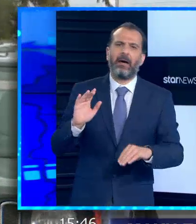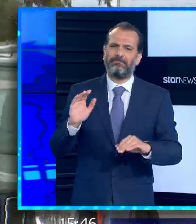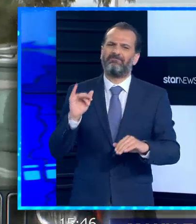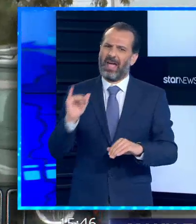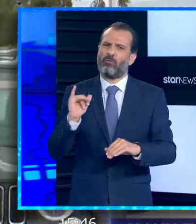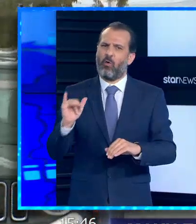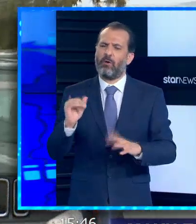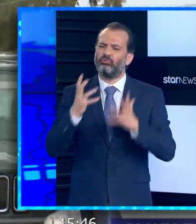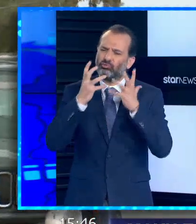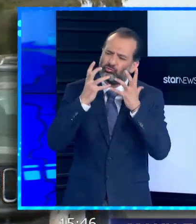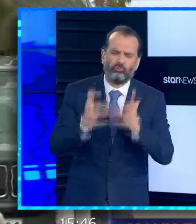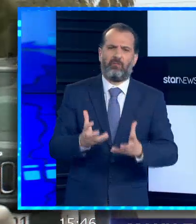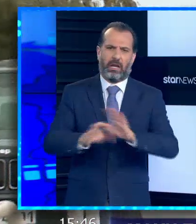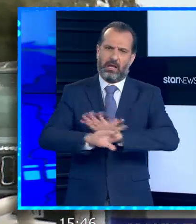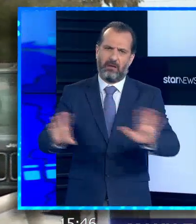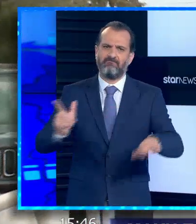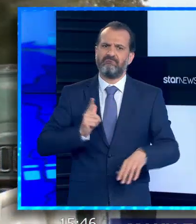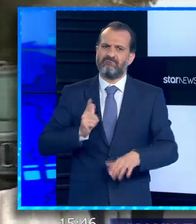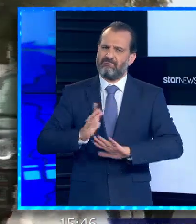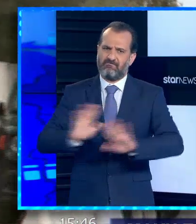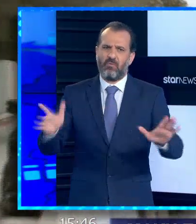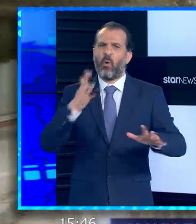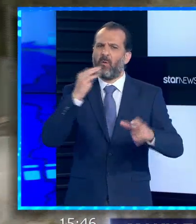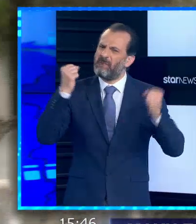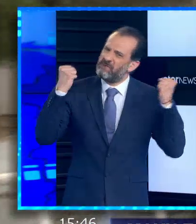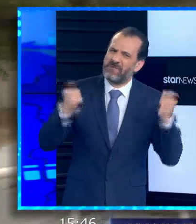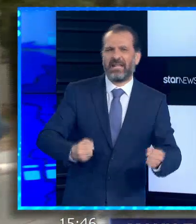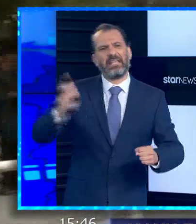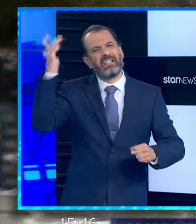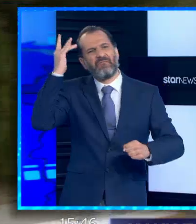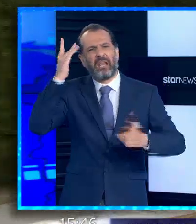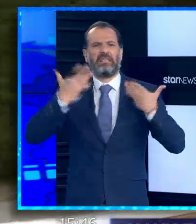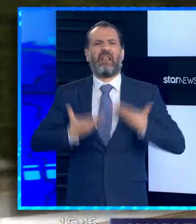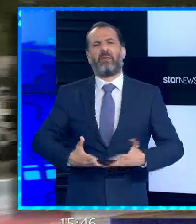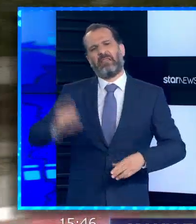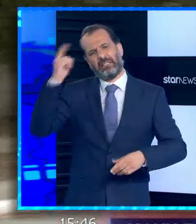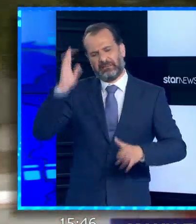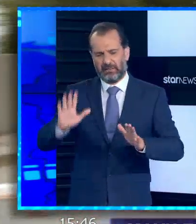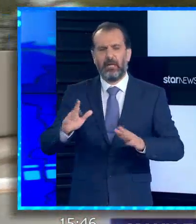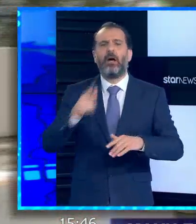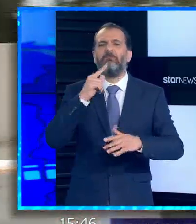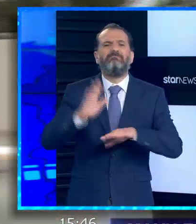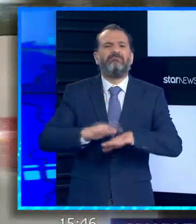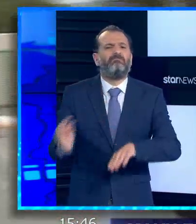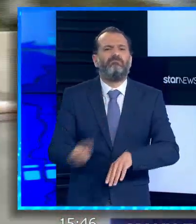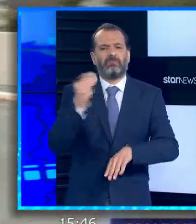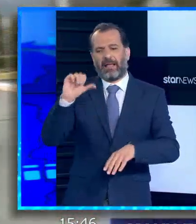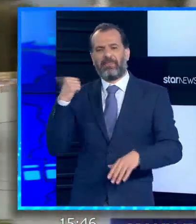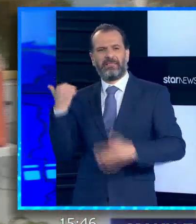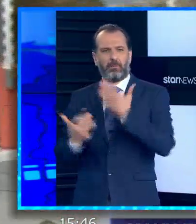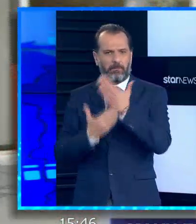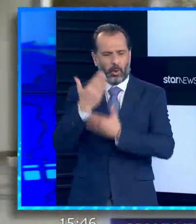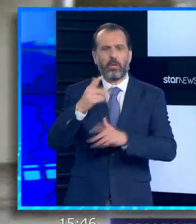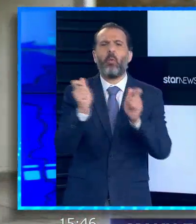κατάστασή του εξαιρετικά κρίσιμη, αφού φέρει βαριές κρανιοεγκεφαλικές κακώσεις. Όλα έγιναν χθες το πρωί σε χωριό των